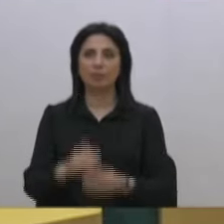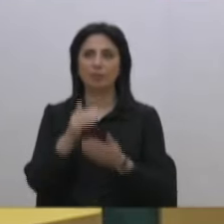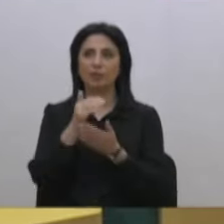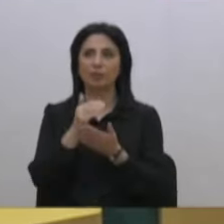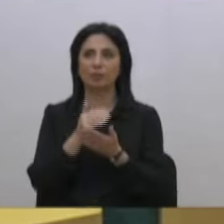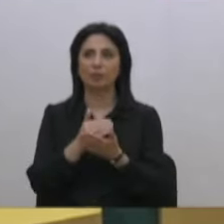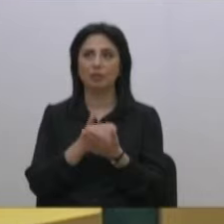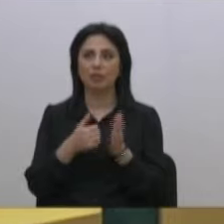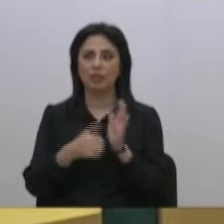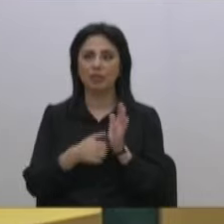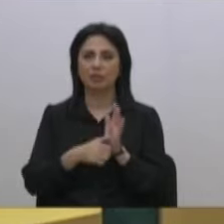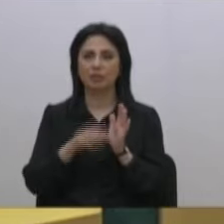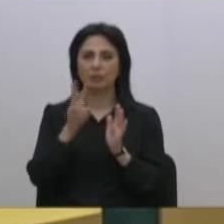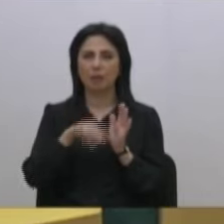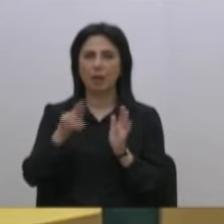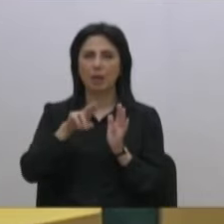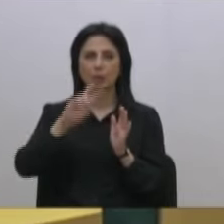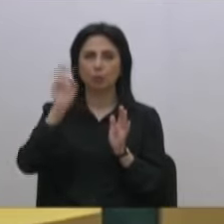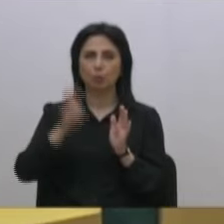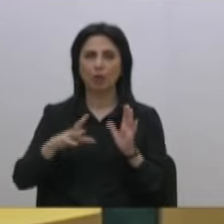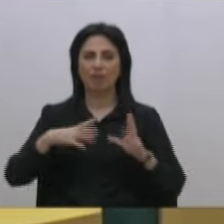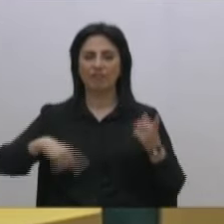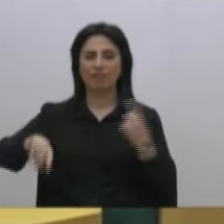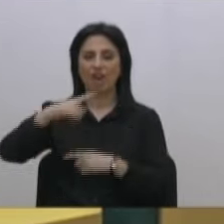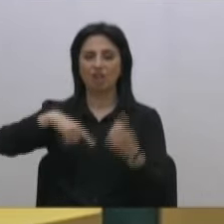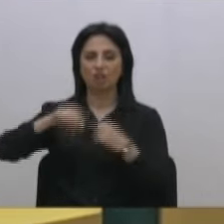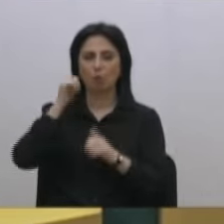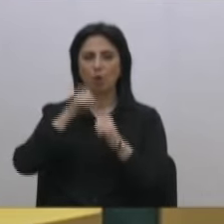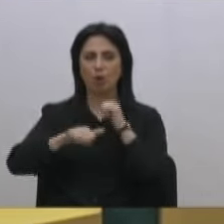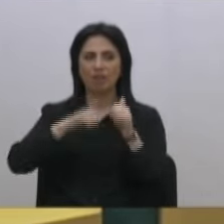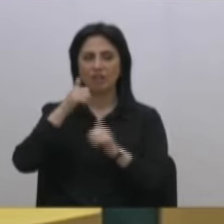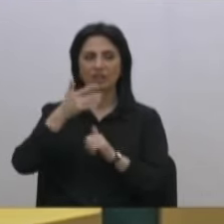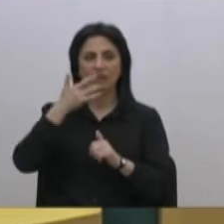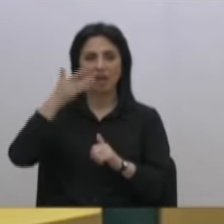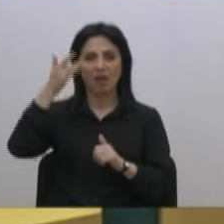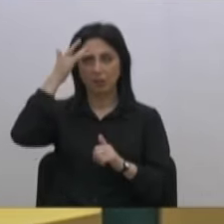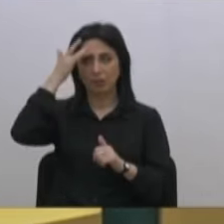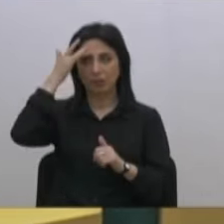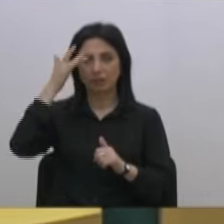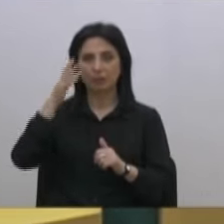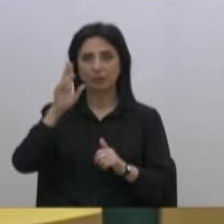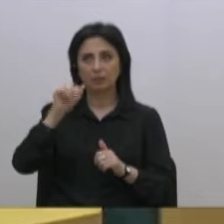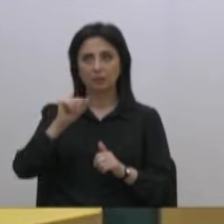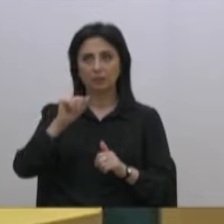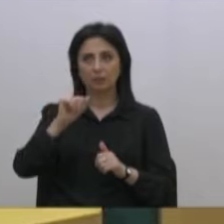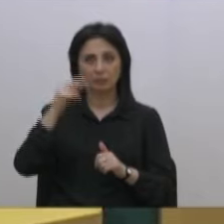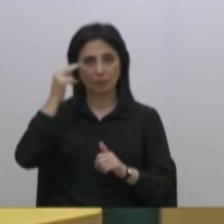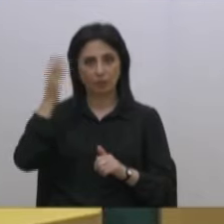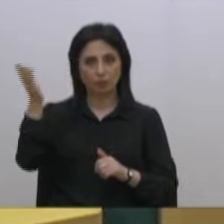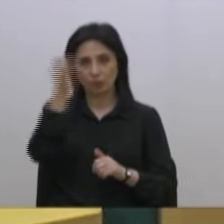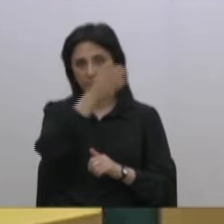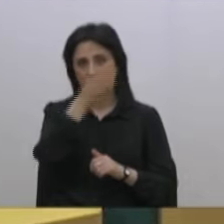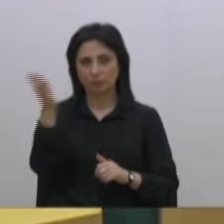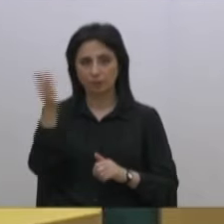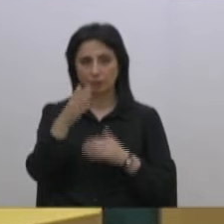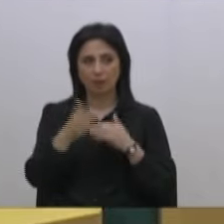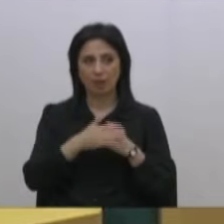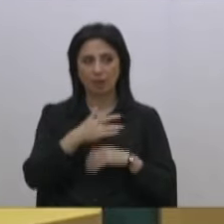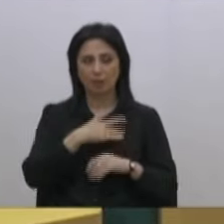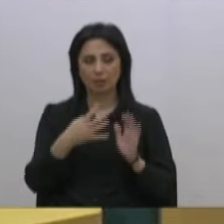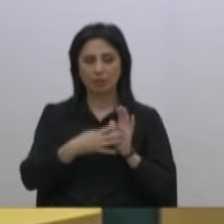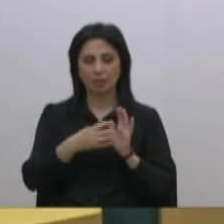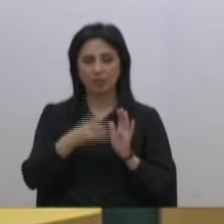დაახლოებით 600 მილიარდი დოლარის ვაჭრობა აქვთ ყოველწლიურად შეერთებულ შტატებს და ჩინეთს. დაახლოებით